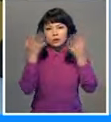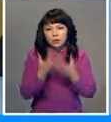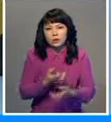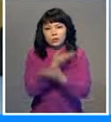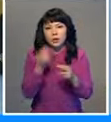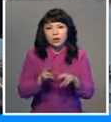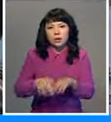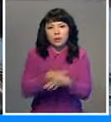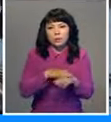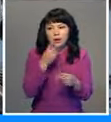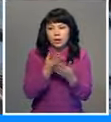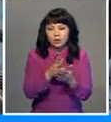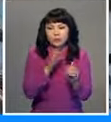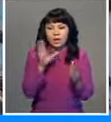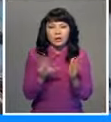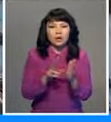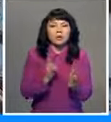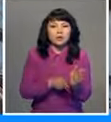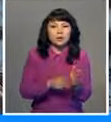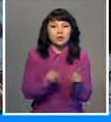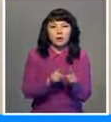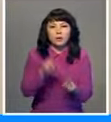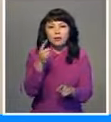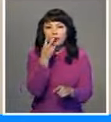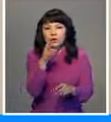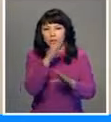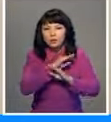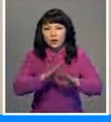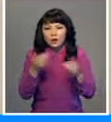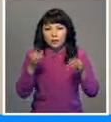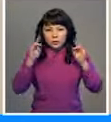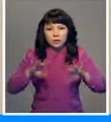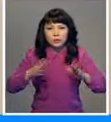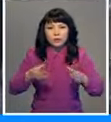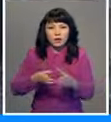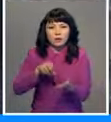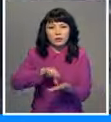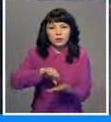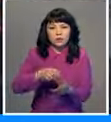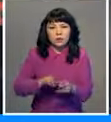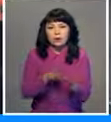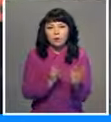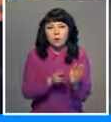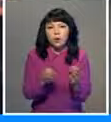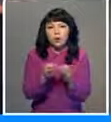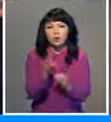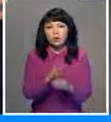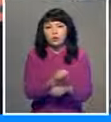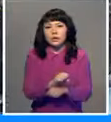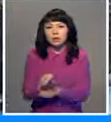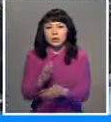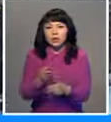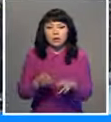таңғы алакеуімде болғандықтан электровоз жүргізушісі баланы байқамай қалса керек. Төтенше жағдайға байланысты бағытта поезд 10 минутқа тоқтады. Қазір